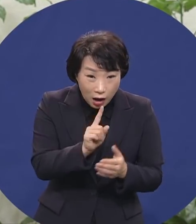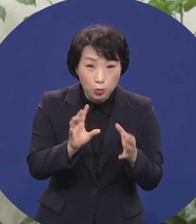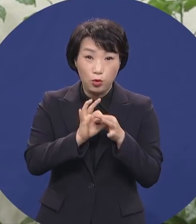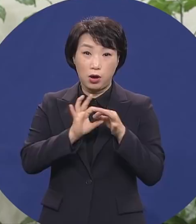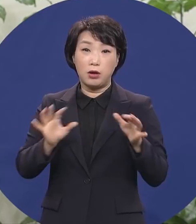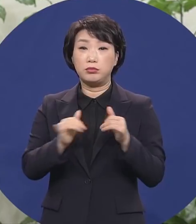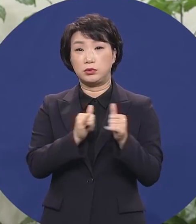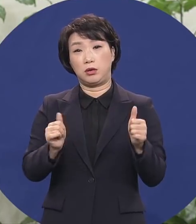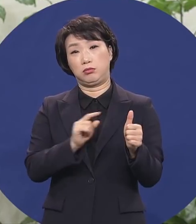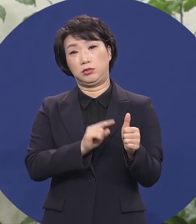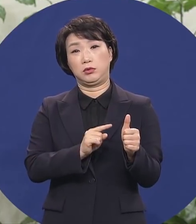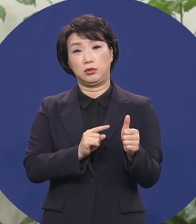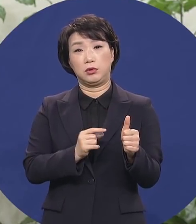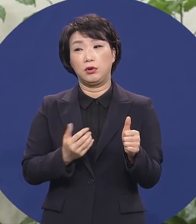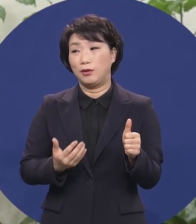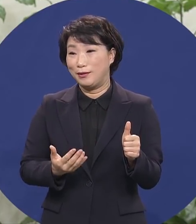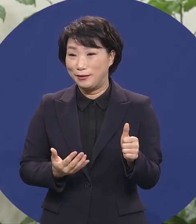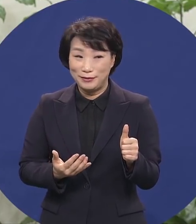상관없는 사람 아니야?